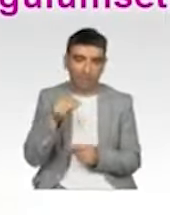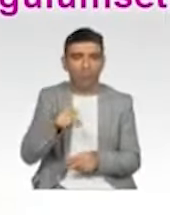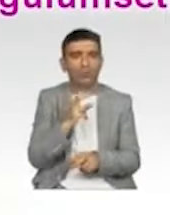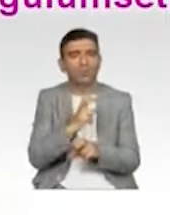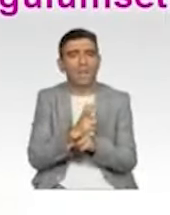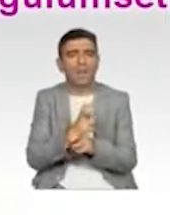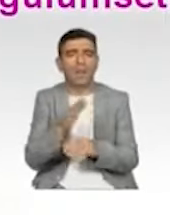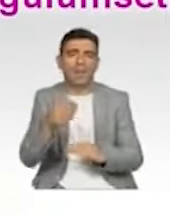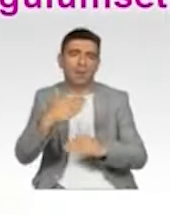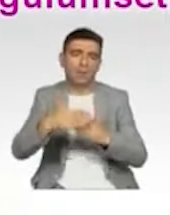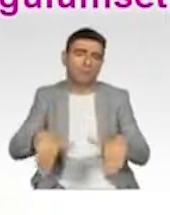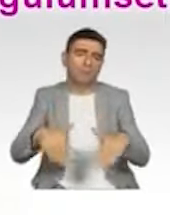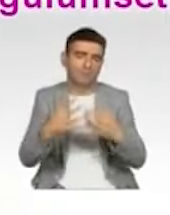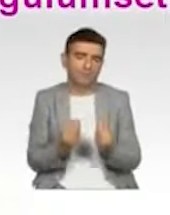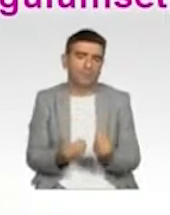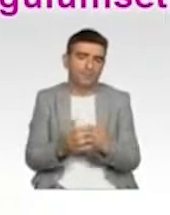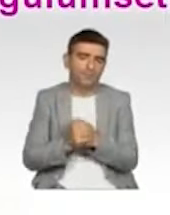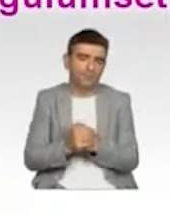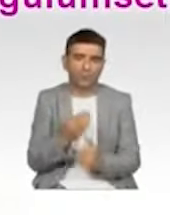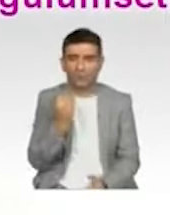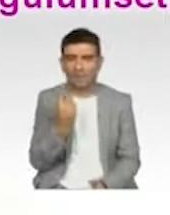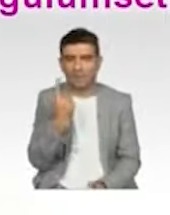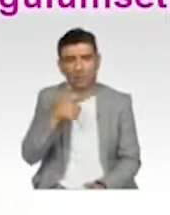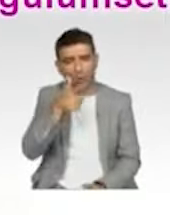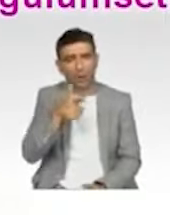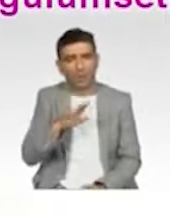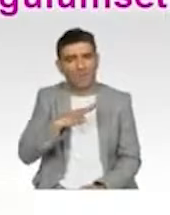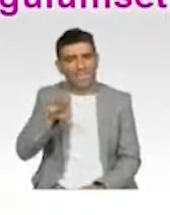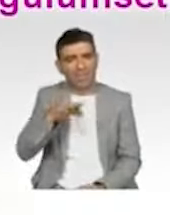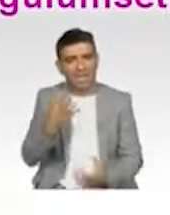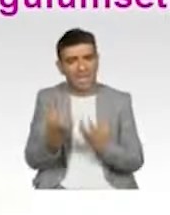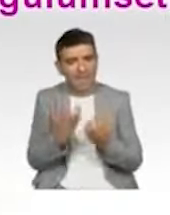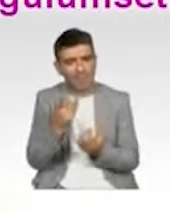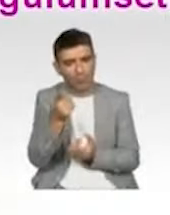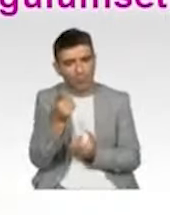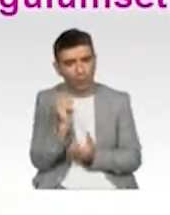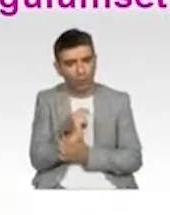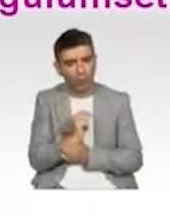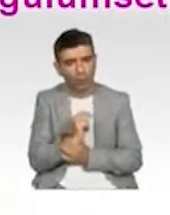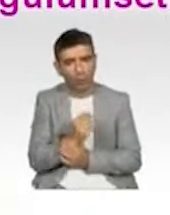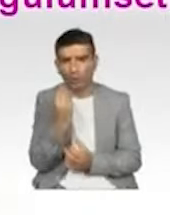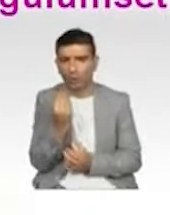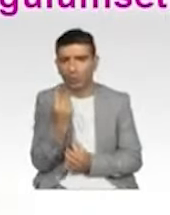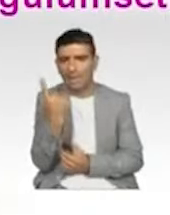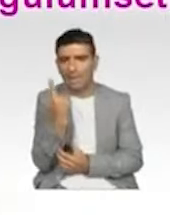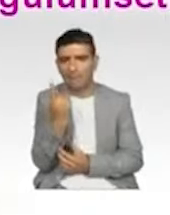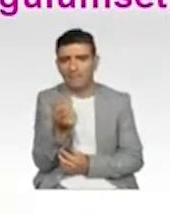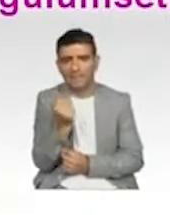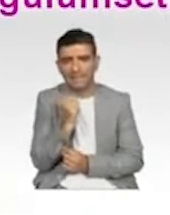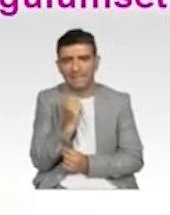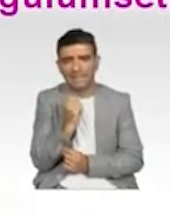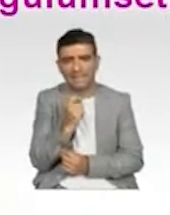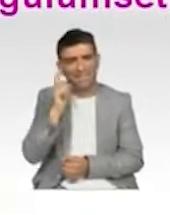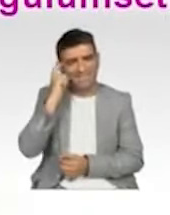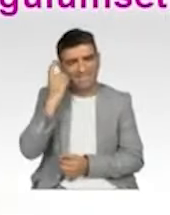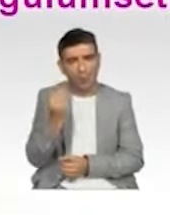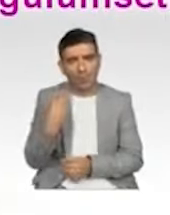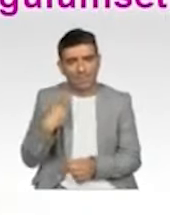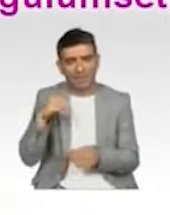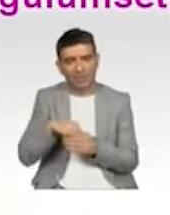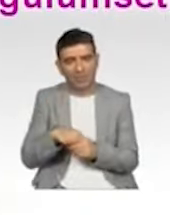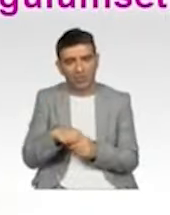önüne geçiyoruz. Az önce güzel bir görüntü vardı, çay demliyordu. Evet. Bakın çok güzel bir fikir oldu benim